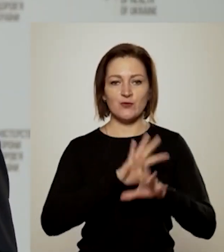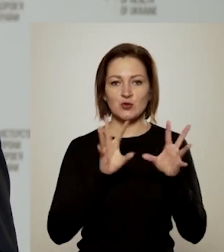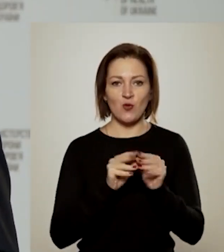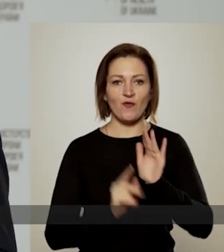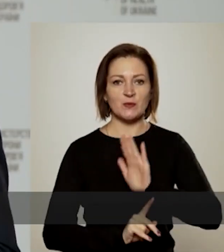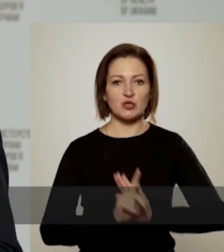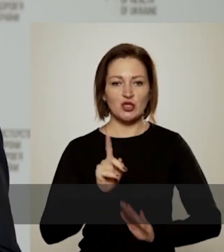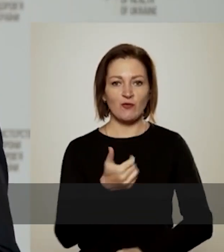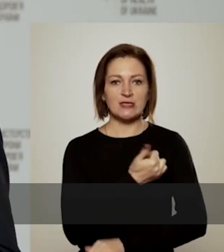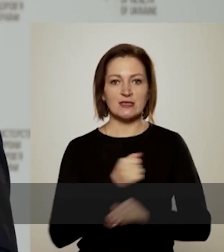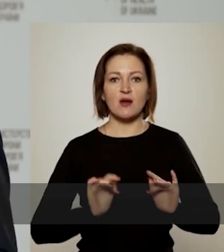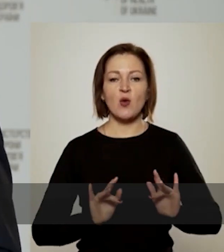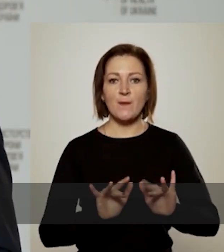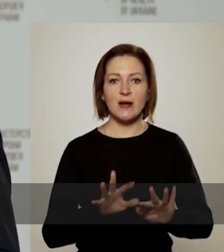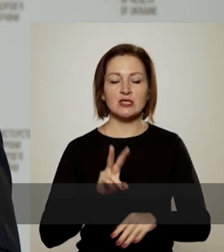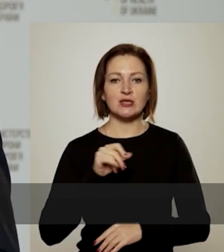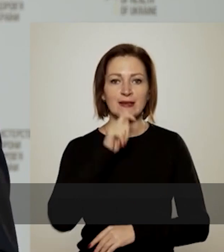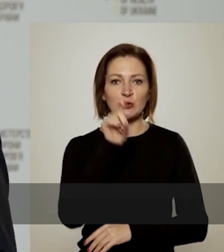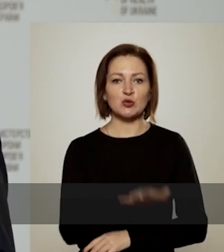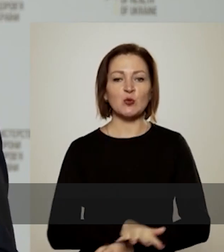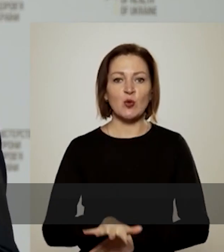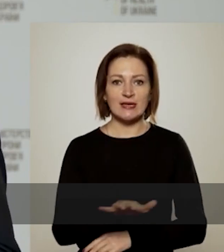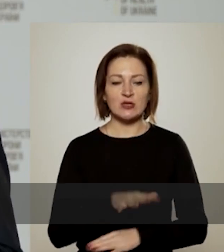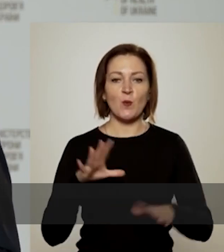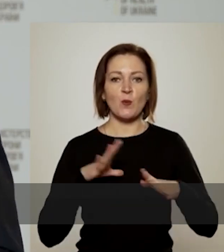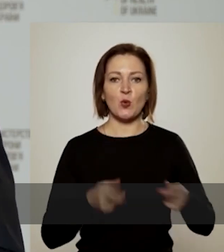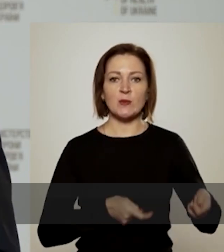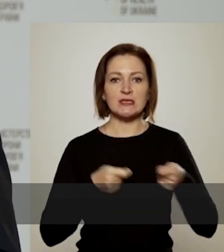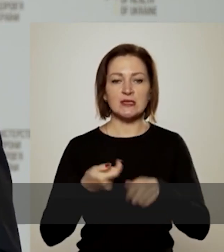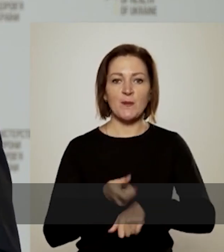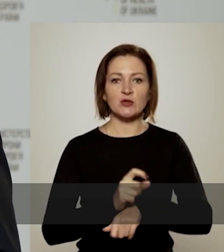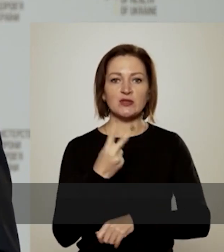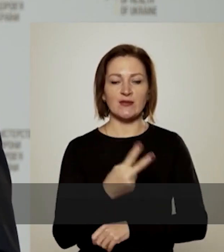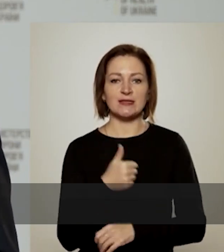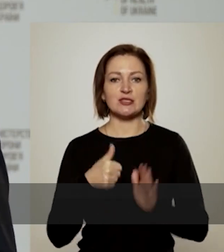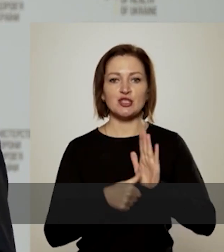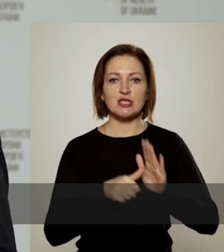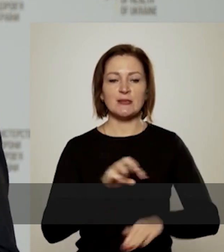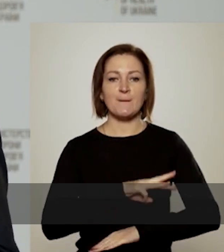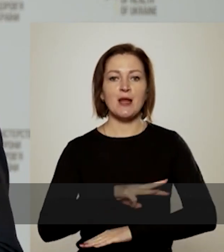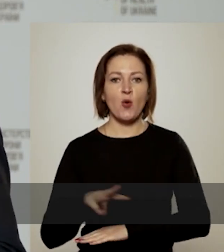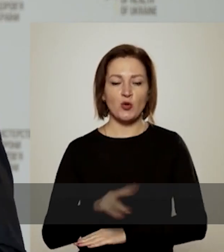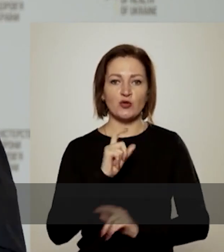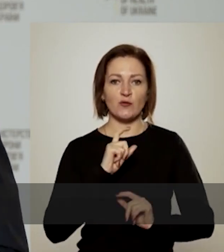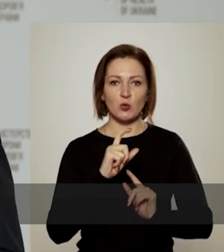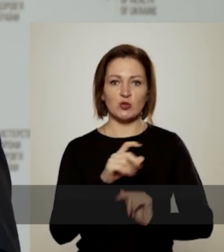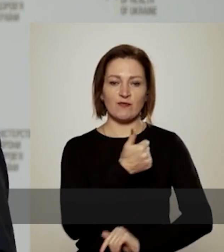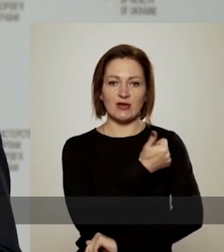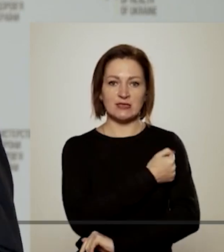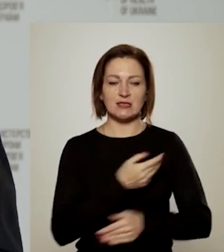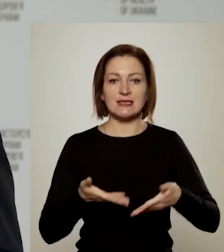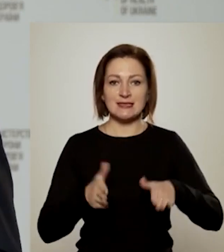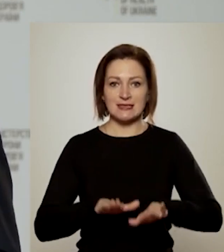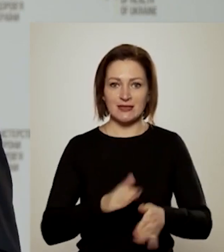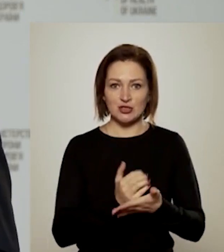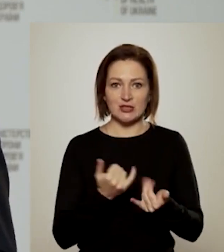вакцинальної кампанії – на територію країни було поставлено понад 26 мільйонів доз вакцини. На залишках зараз є